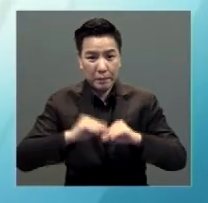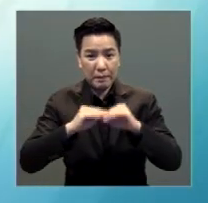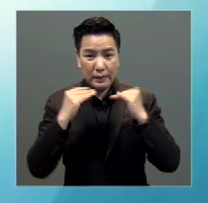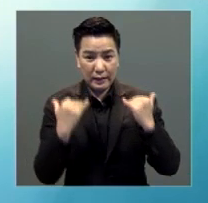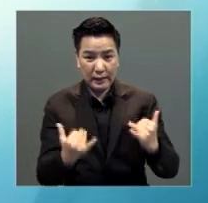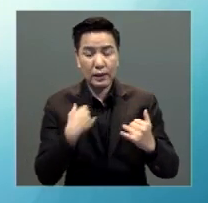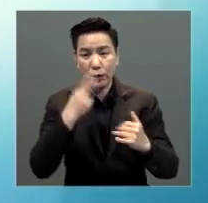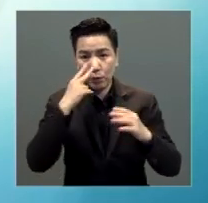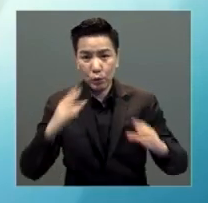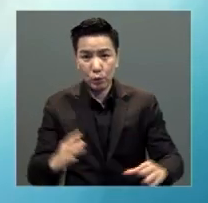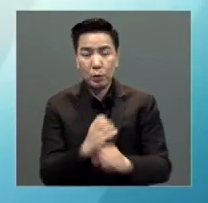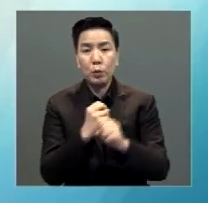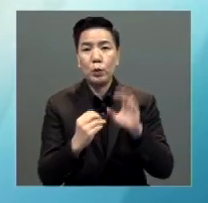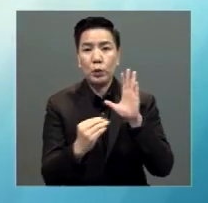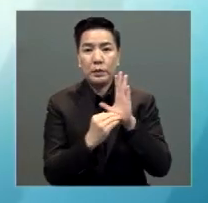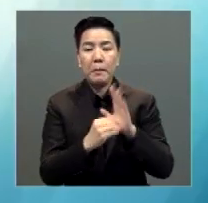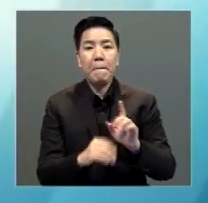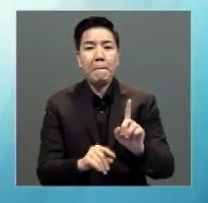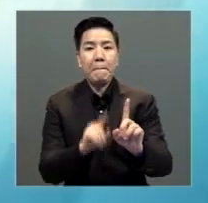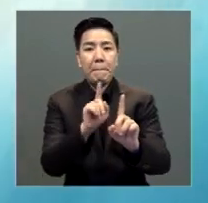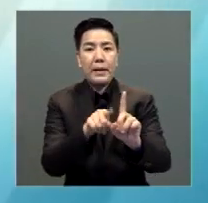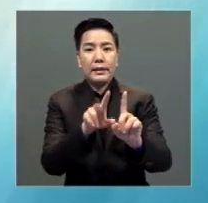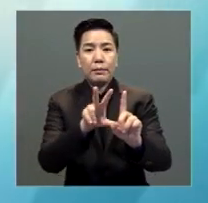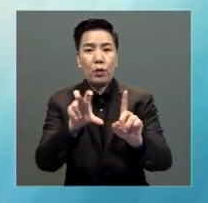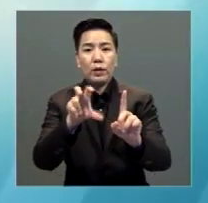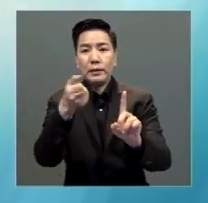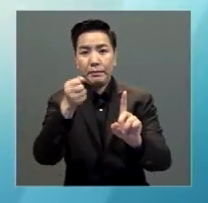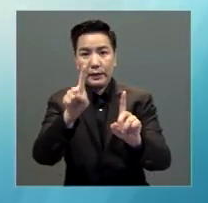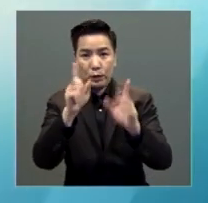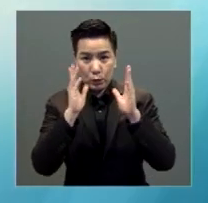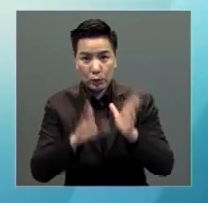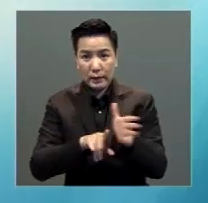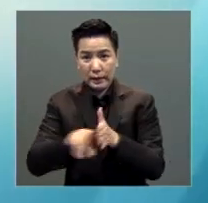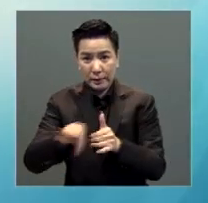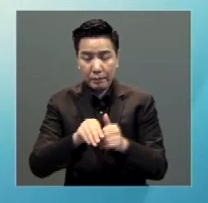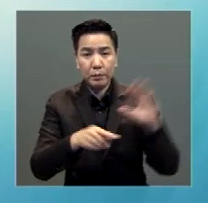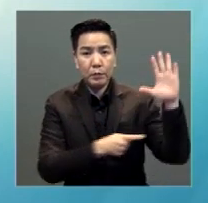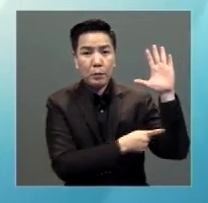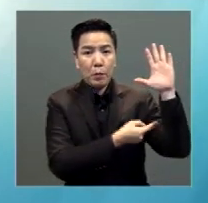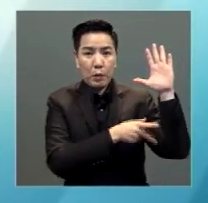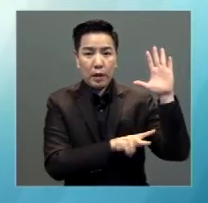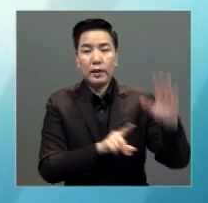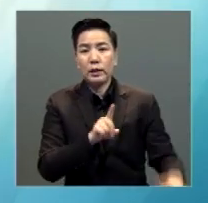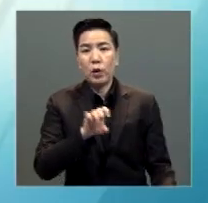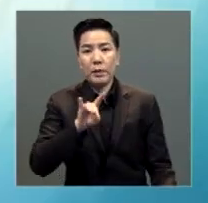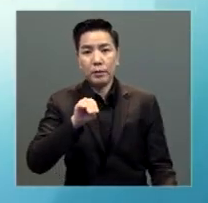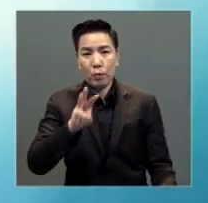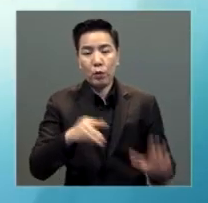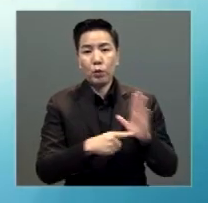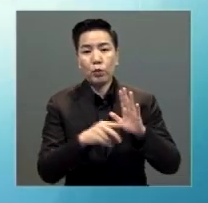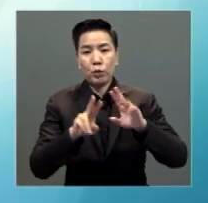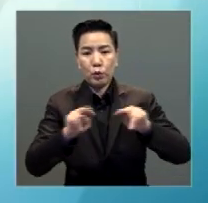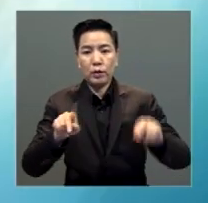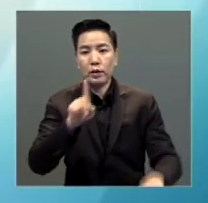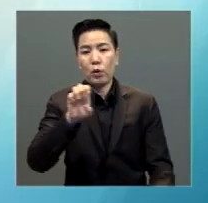ครับก็กรุงเทพมหานคร 1,311 รายไปแล้วนะครับภูเก็ตก็186นนทบุรี150